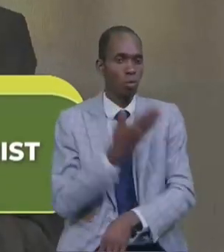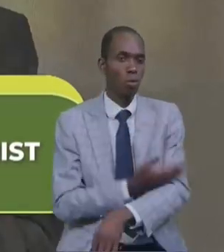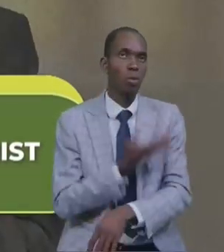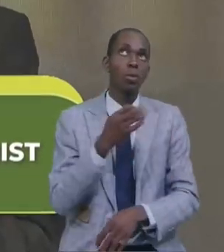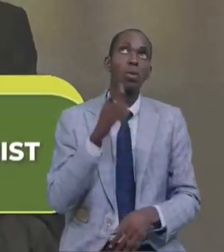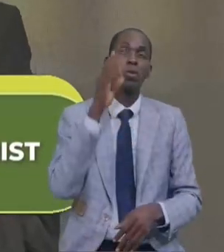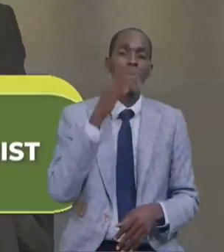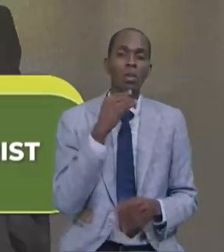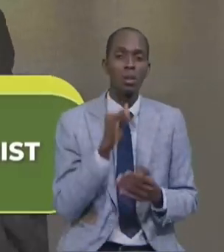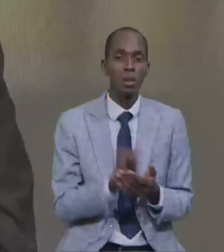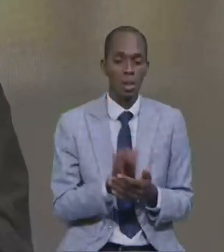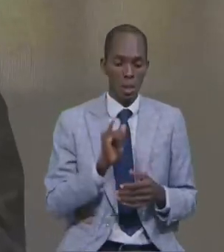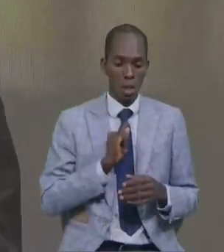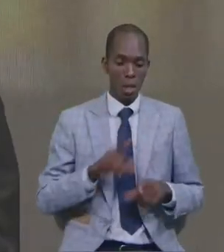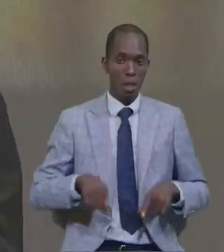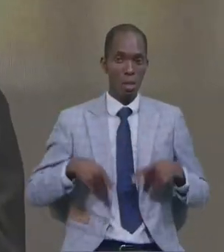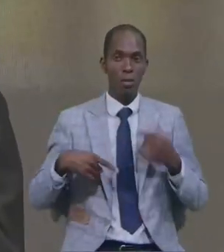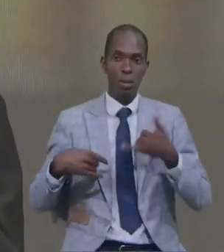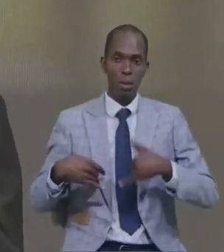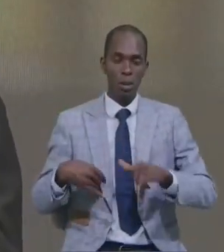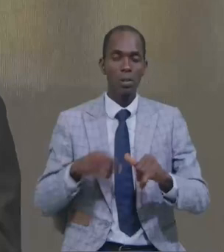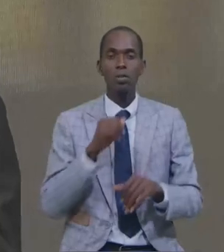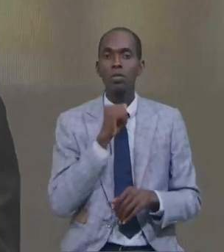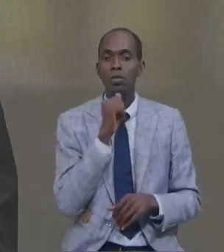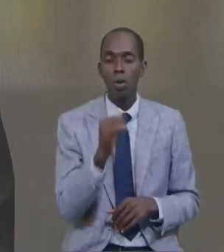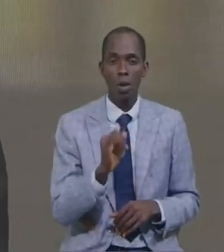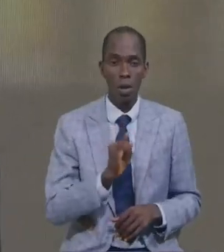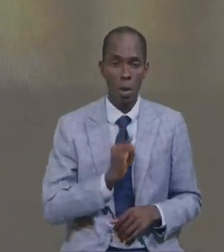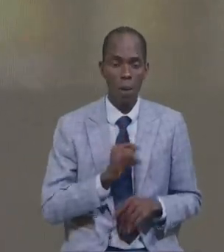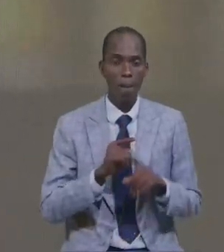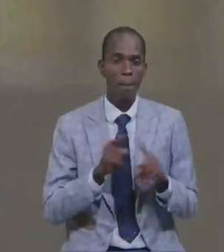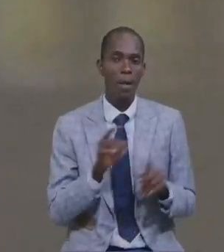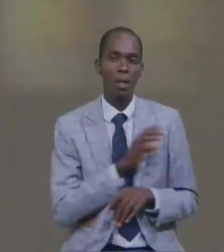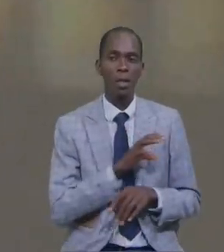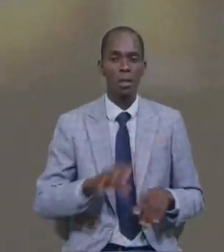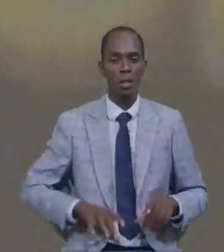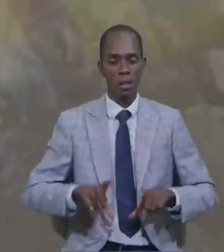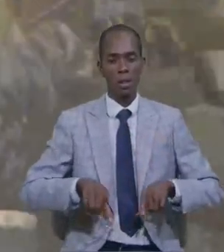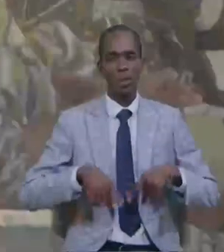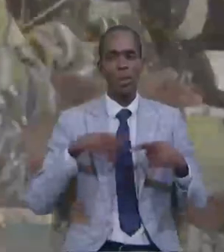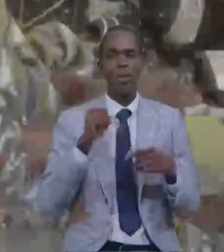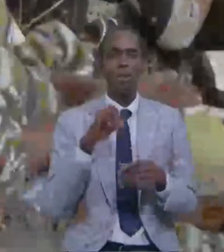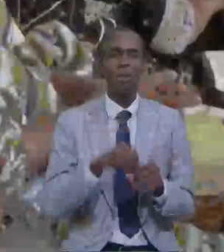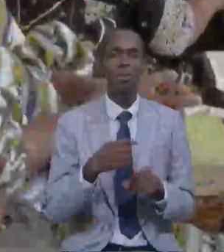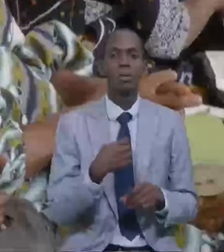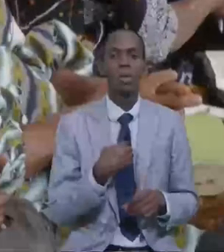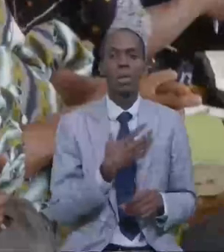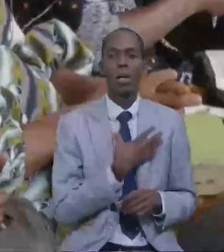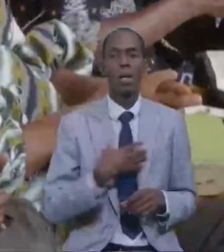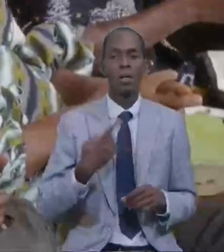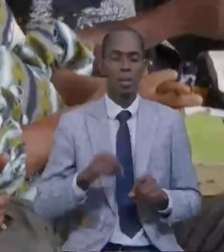en moi. Et si je vis maintenant dans la chair, ce n'est pas quand nous serons au